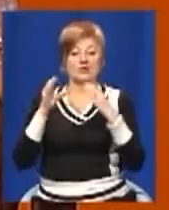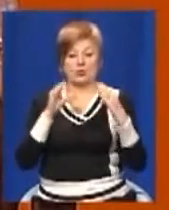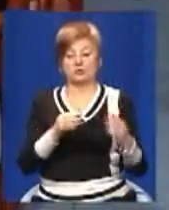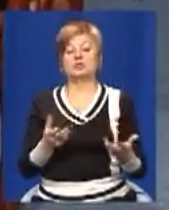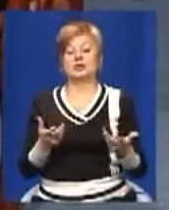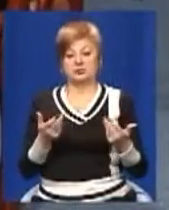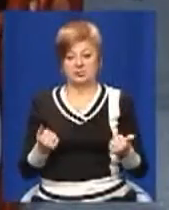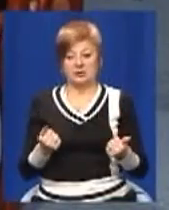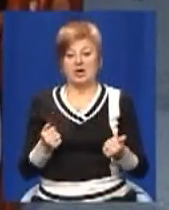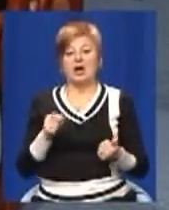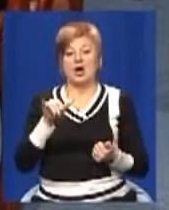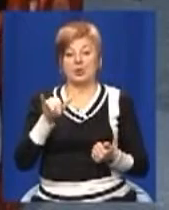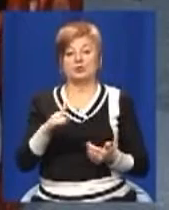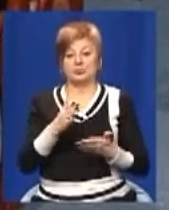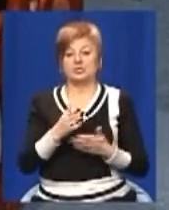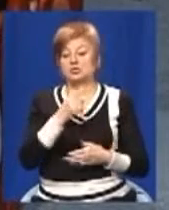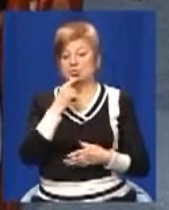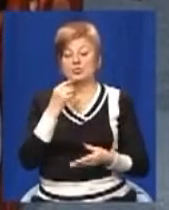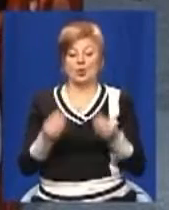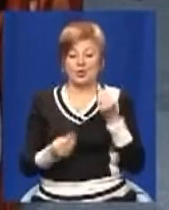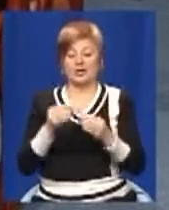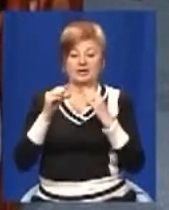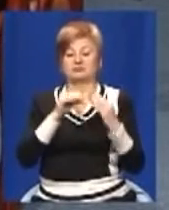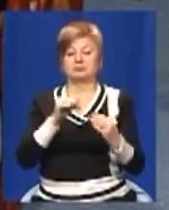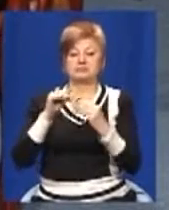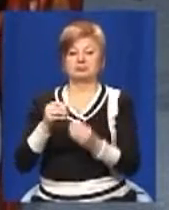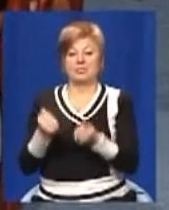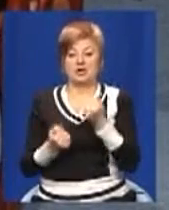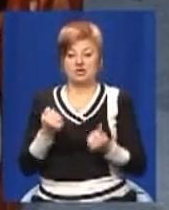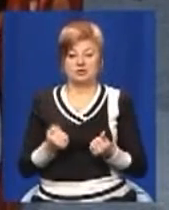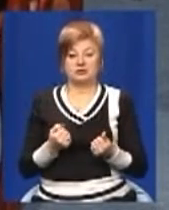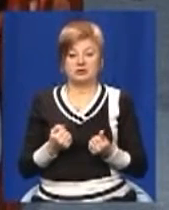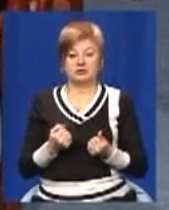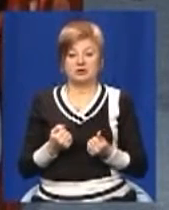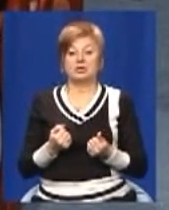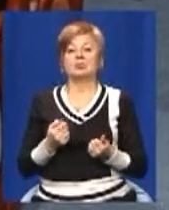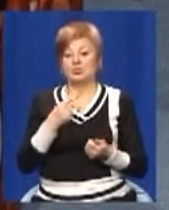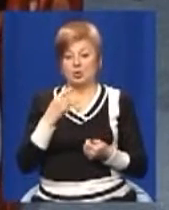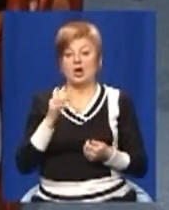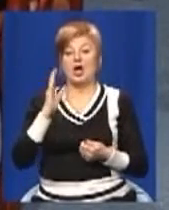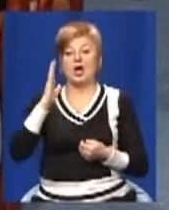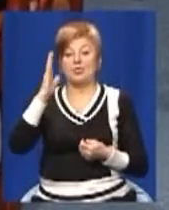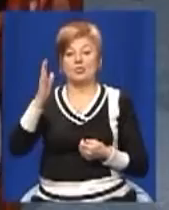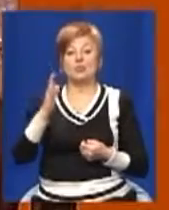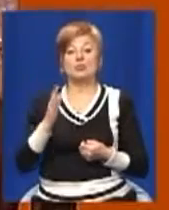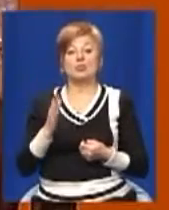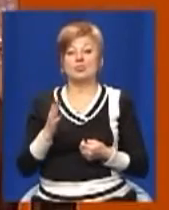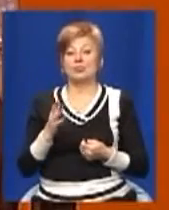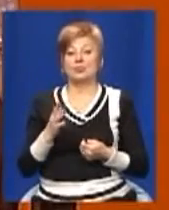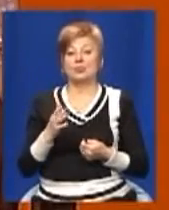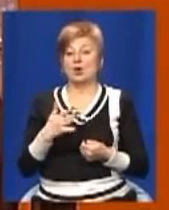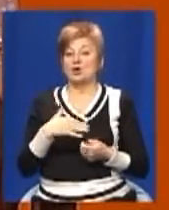Так. І чи є в тебе багато іграшок, автомобілів, там, машинок? Мало. А в майбутньому плануєш? Я вже